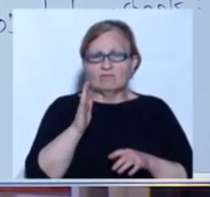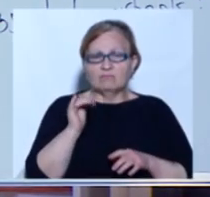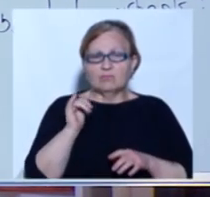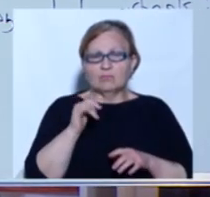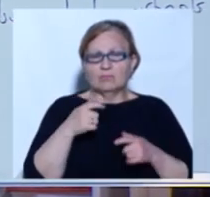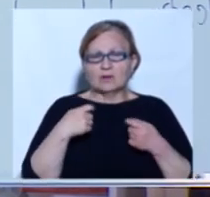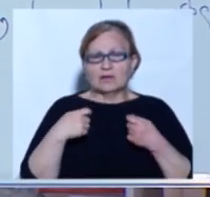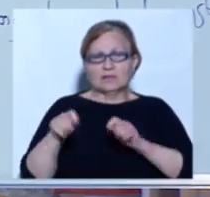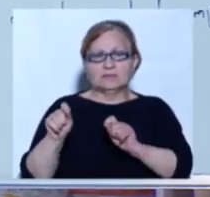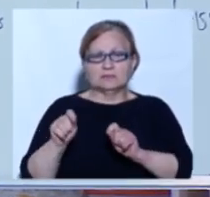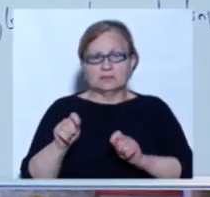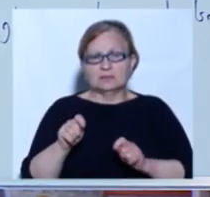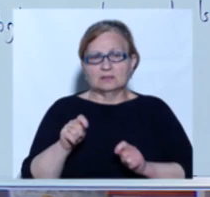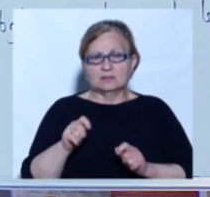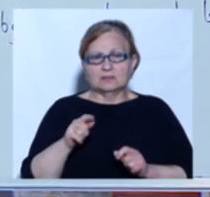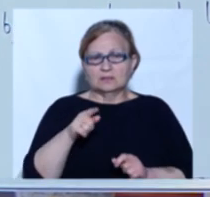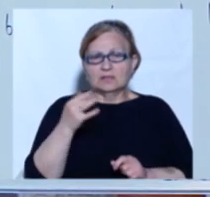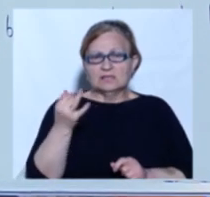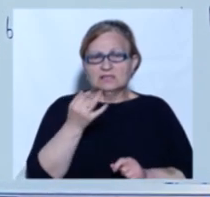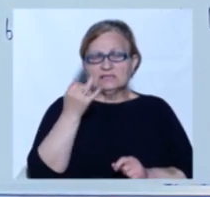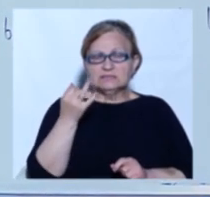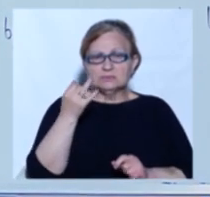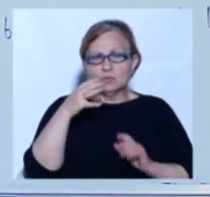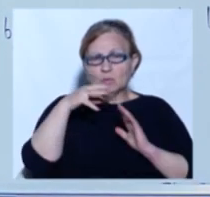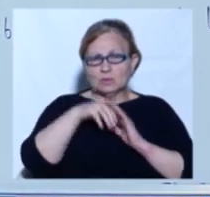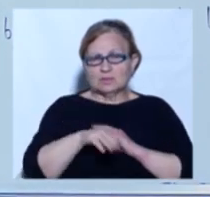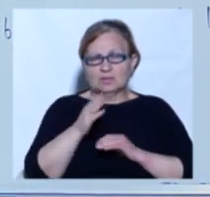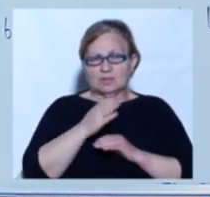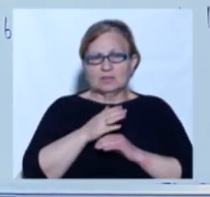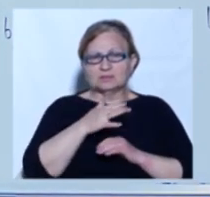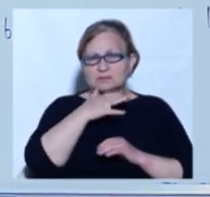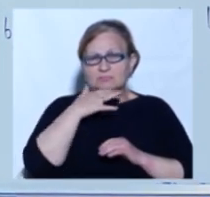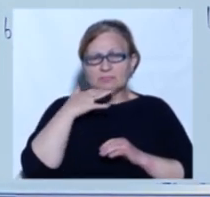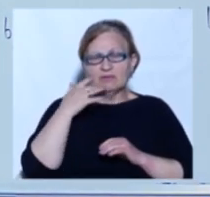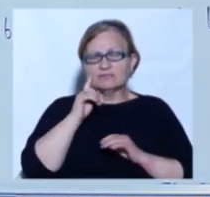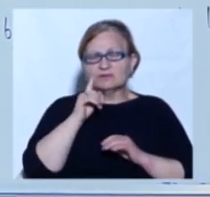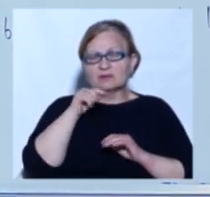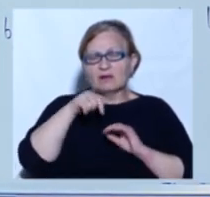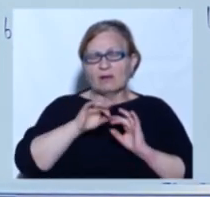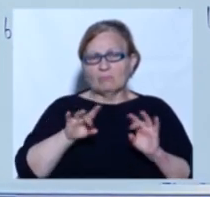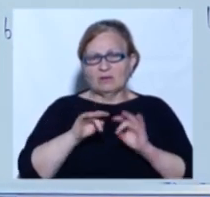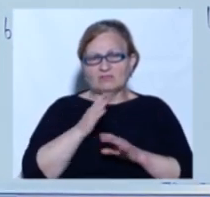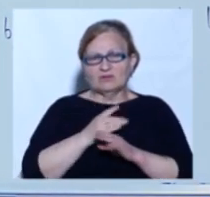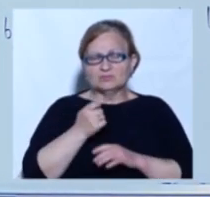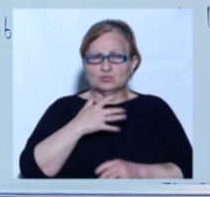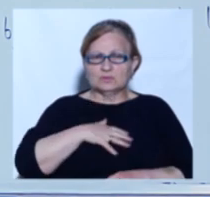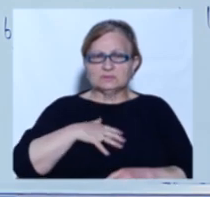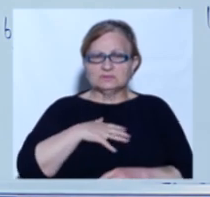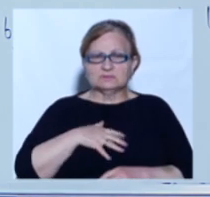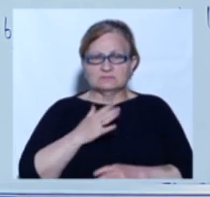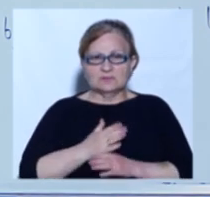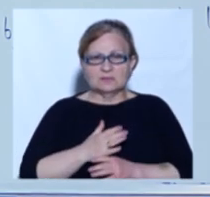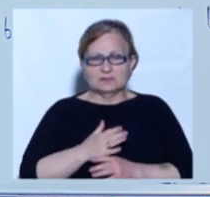ძალიან დიდ ისტორიას, ბევრ სათქმელს მოიცავს თითქოს და ცოტა სევდიანია